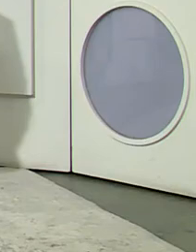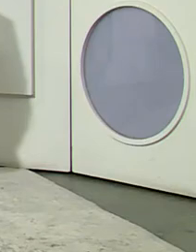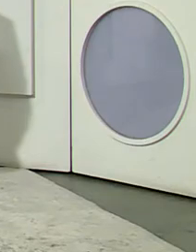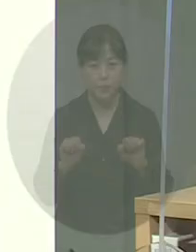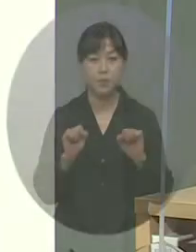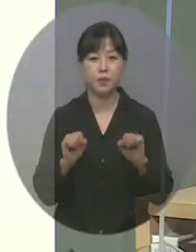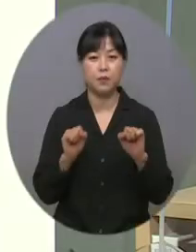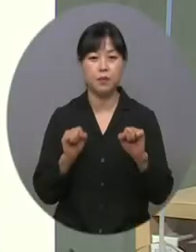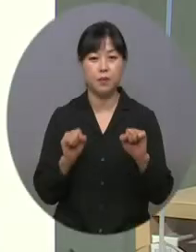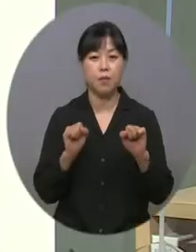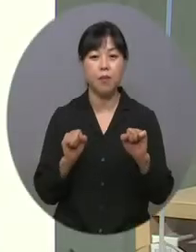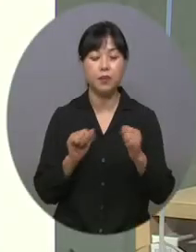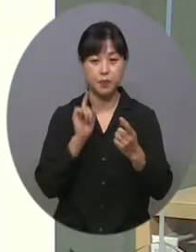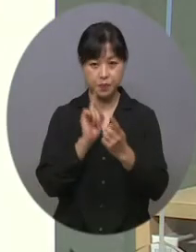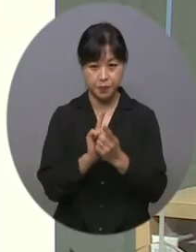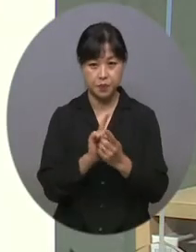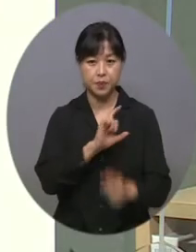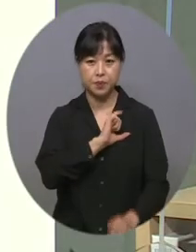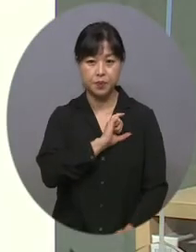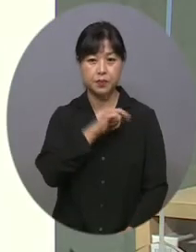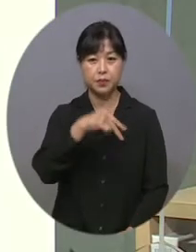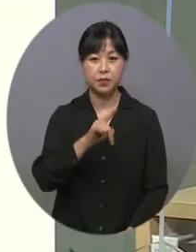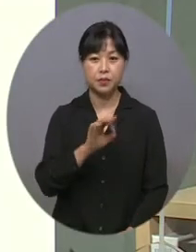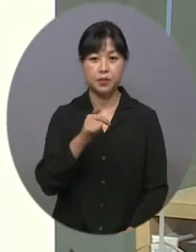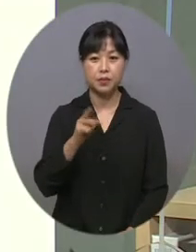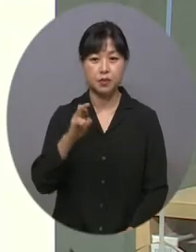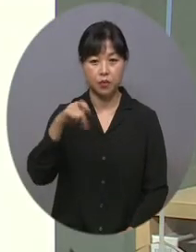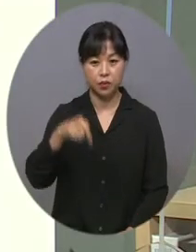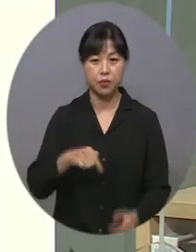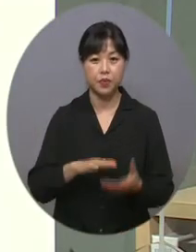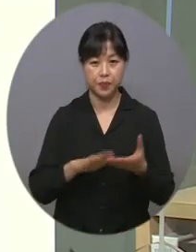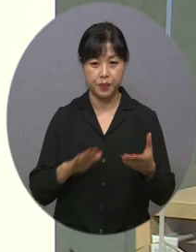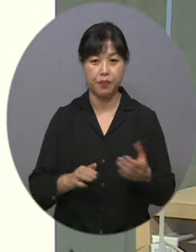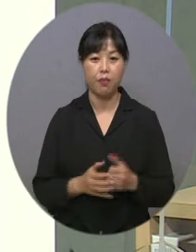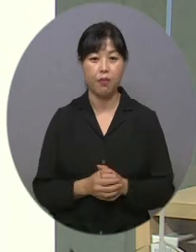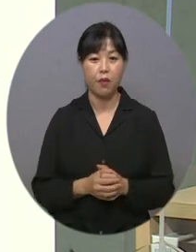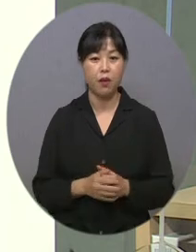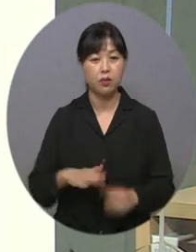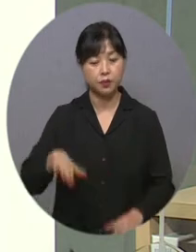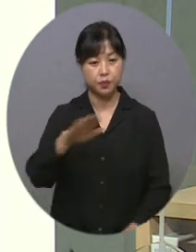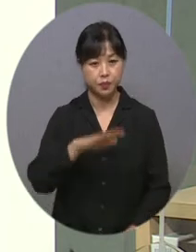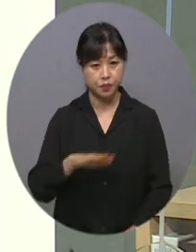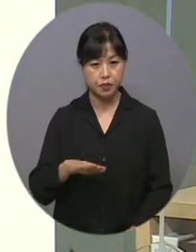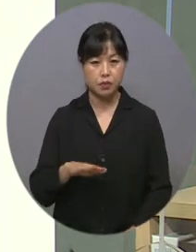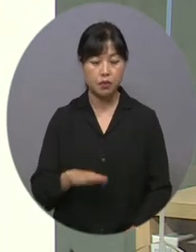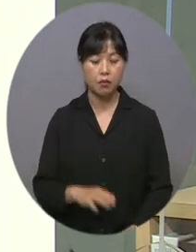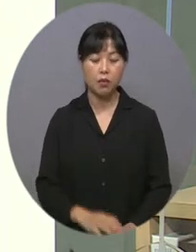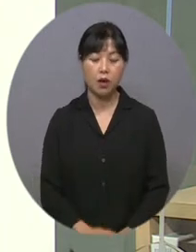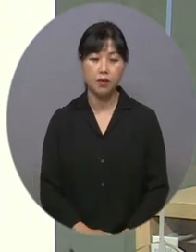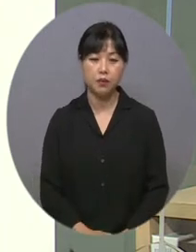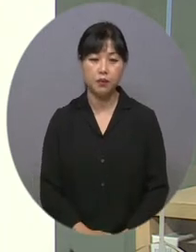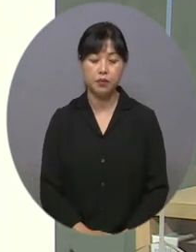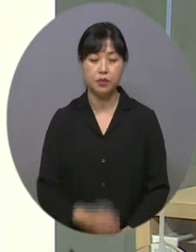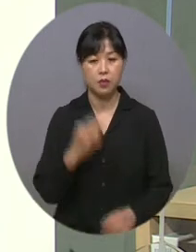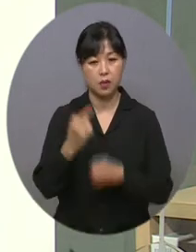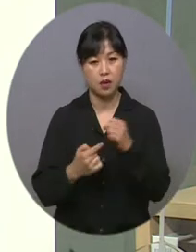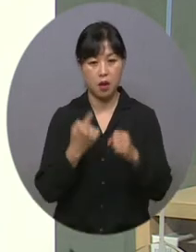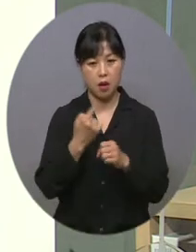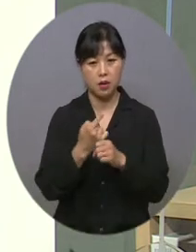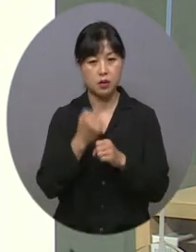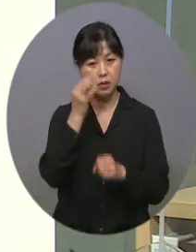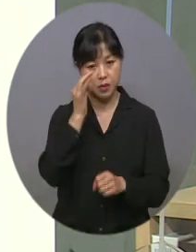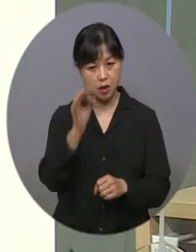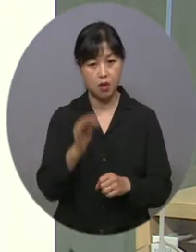안녕하십니까. 만남의 정경수입니다. 우리가 이제 1년 10개월이